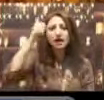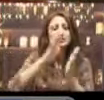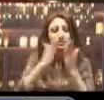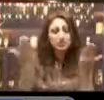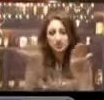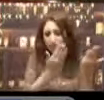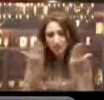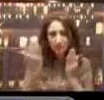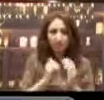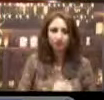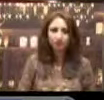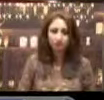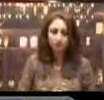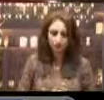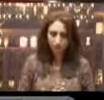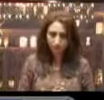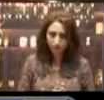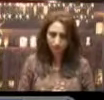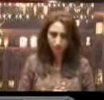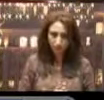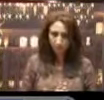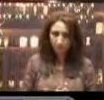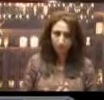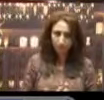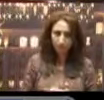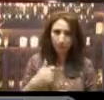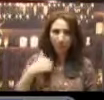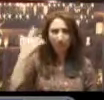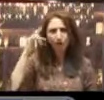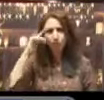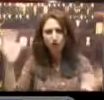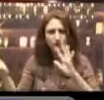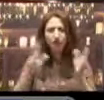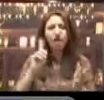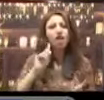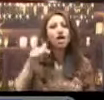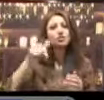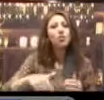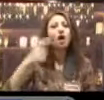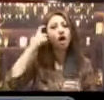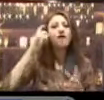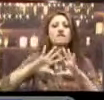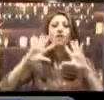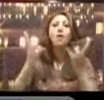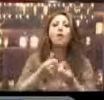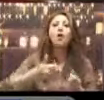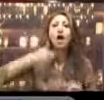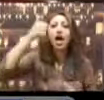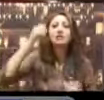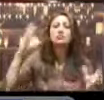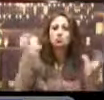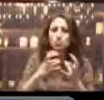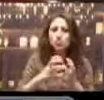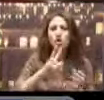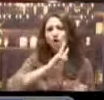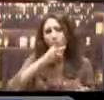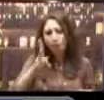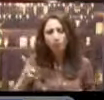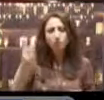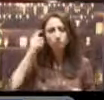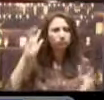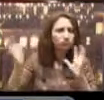جدا، وصلت لمرحله ان انا بقيت اعرف افصل بين في اي نزاع، في اي مشكله، في اي